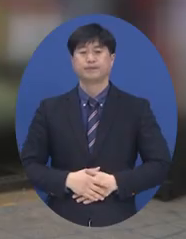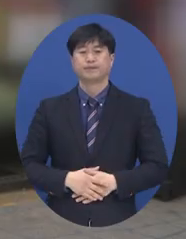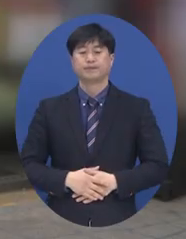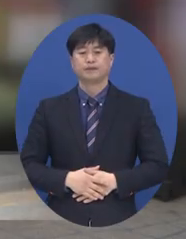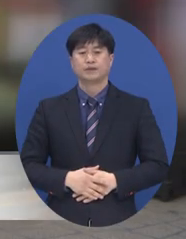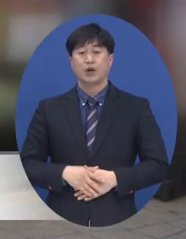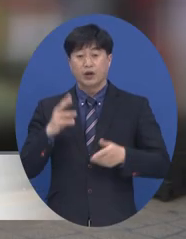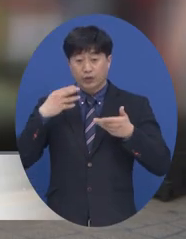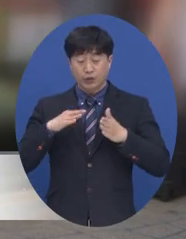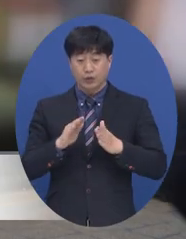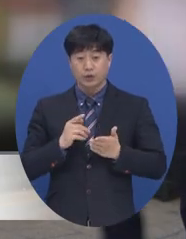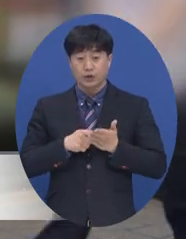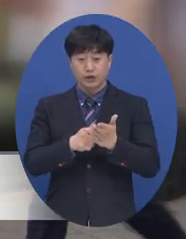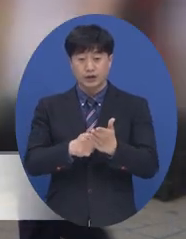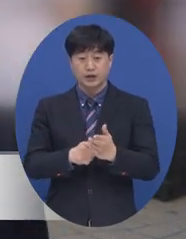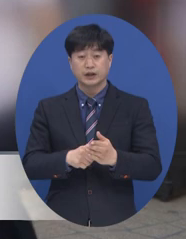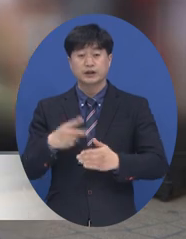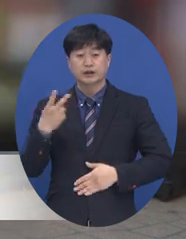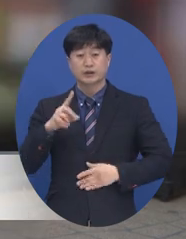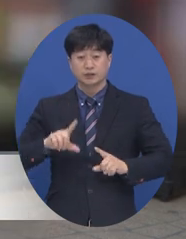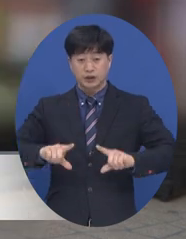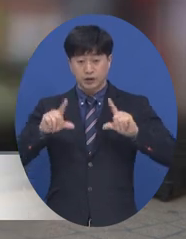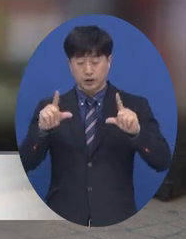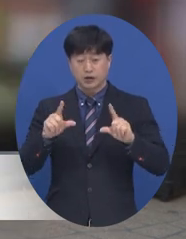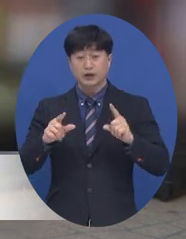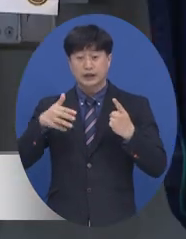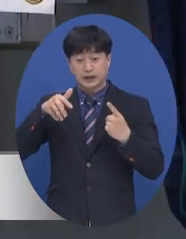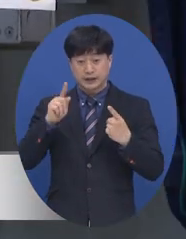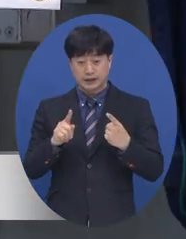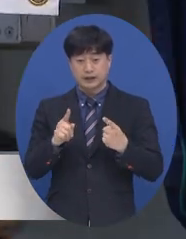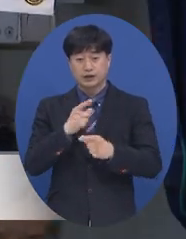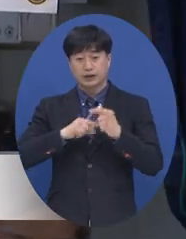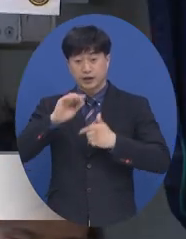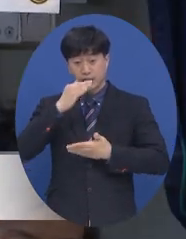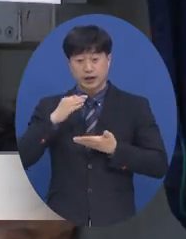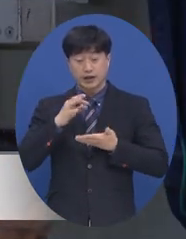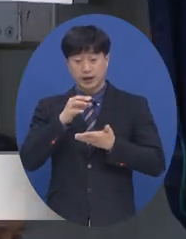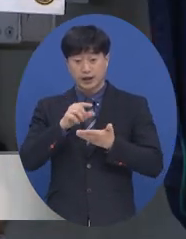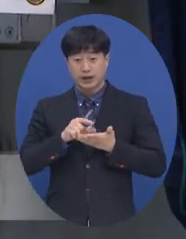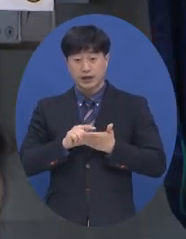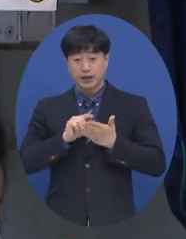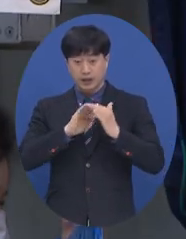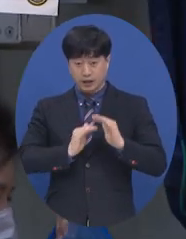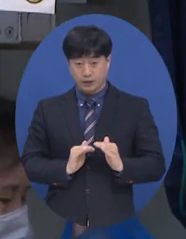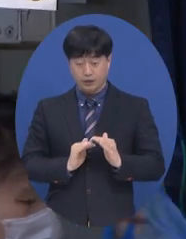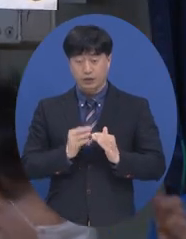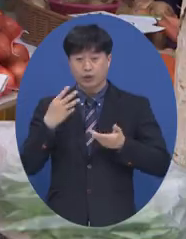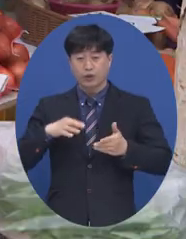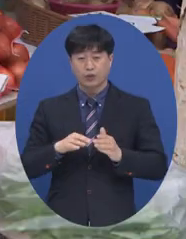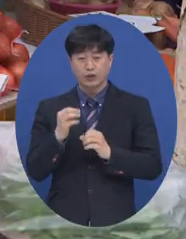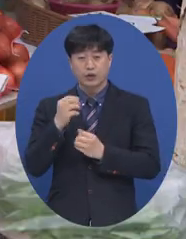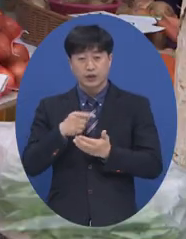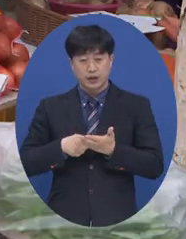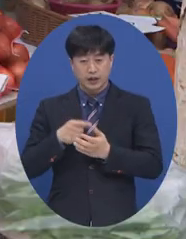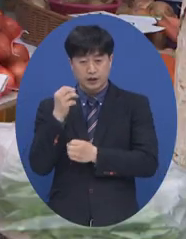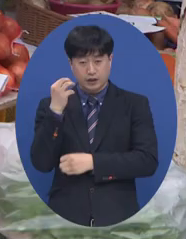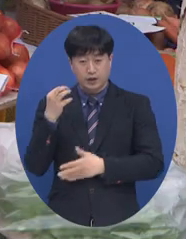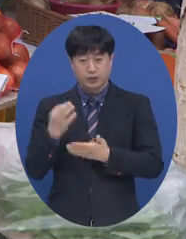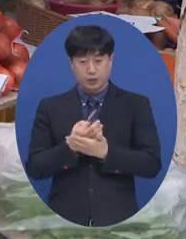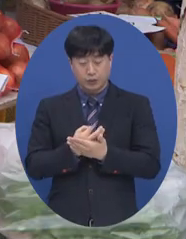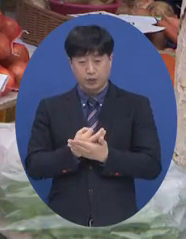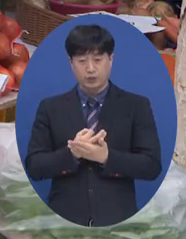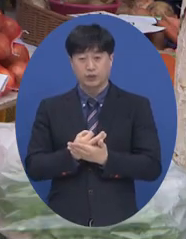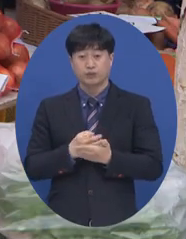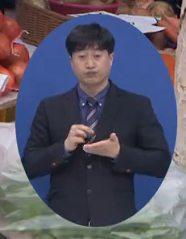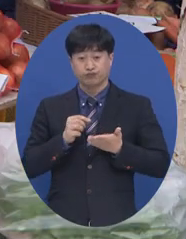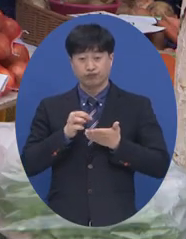시작합니다. 경기도에서 제출한 2021년도 1차 추가 경정 예산안과 경기도 재난기본소득 지급조례